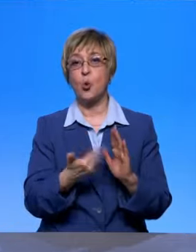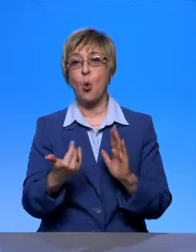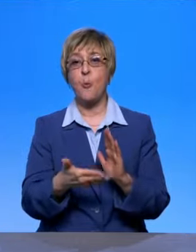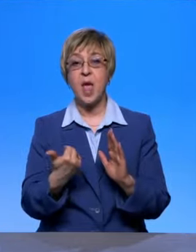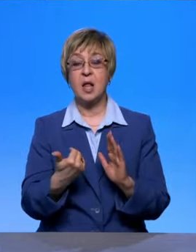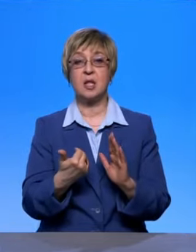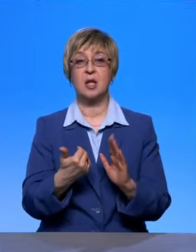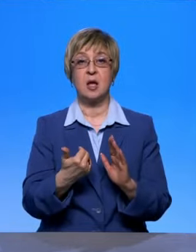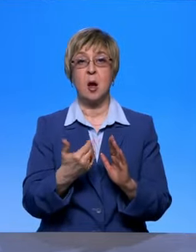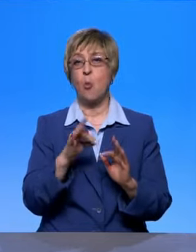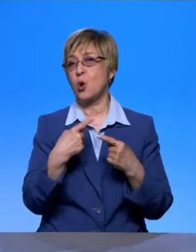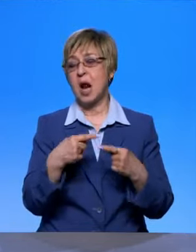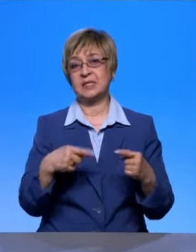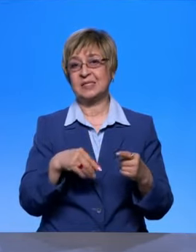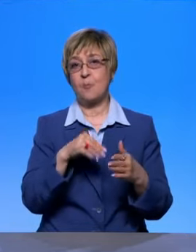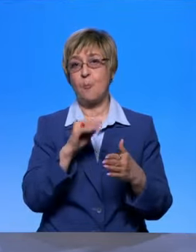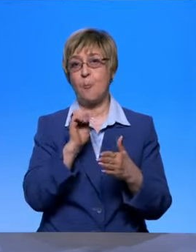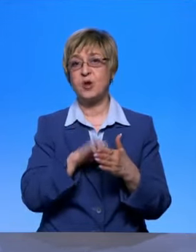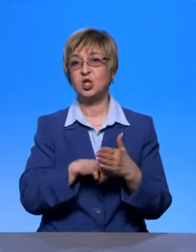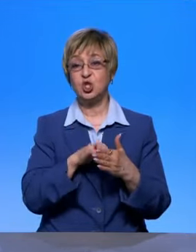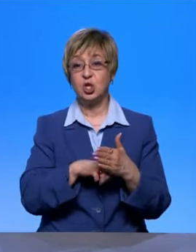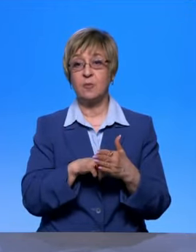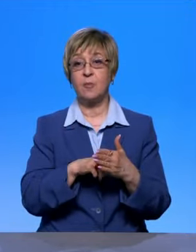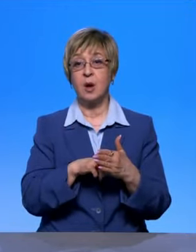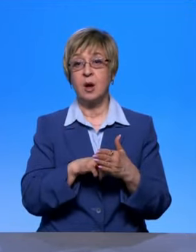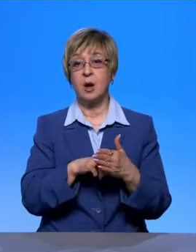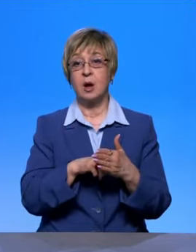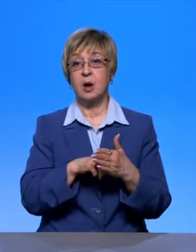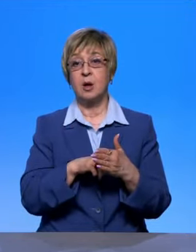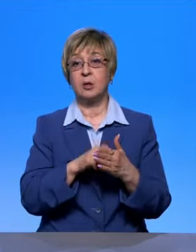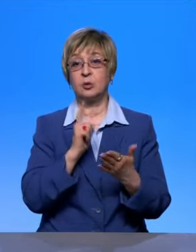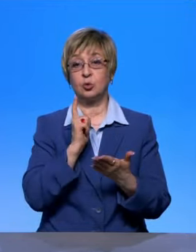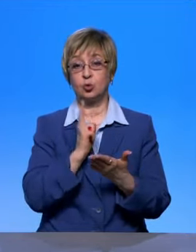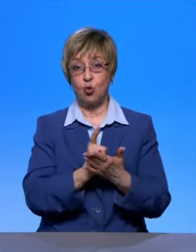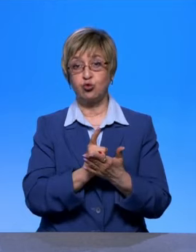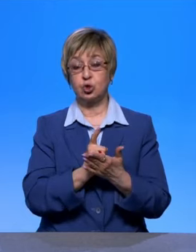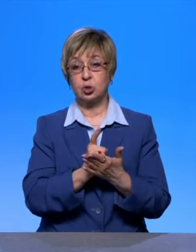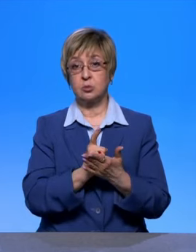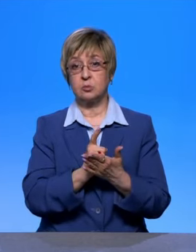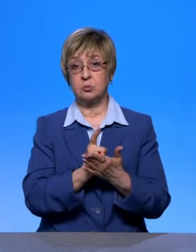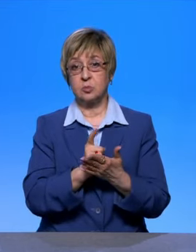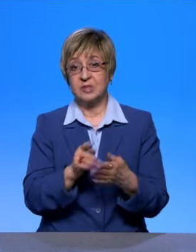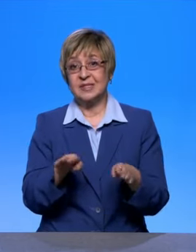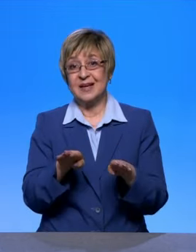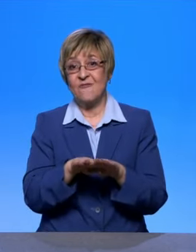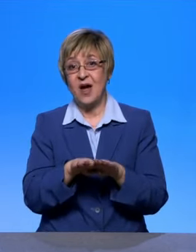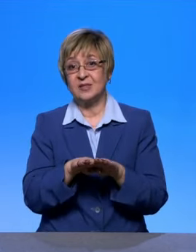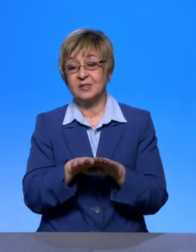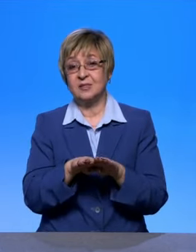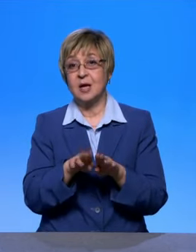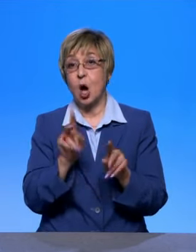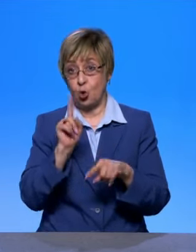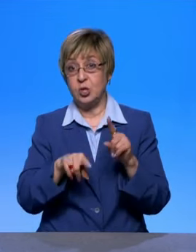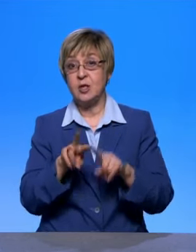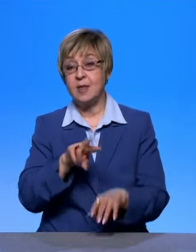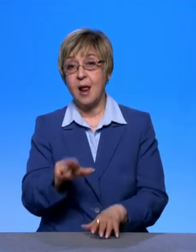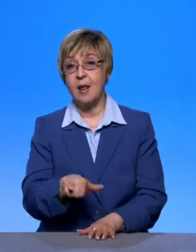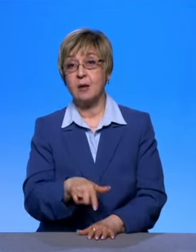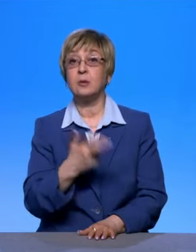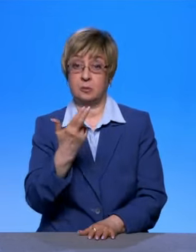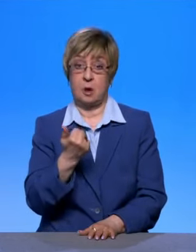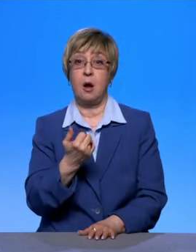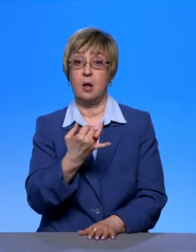силу разных причин не закрываются, вынуждены закрывать родители сами, да? Да? Получается так? И зачастую